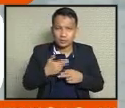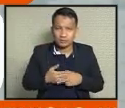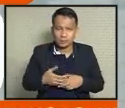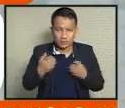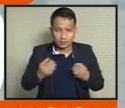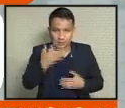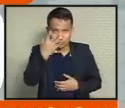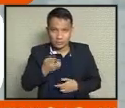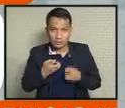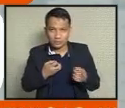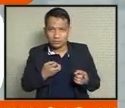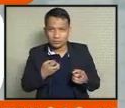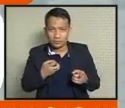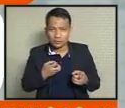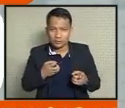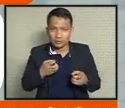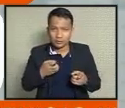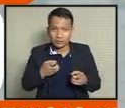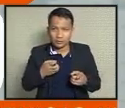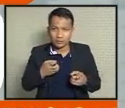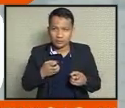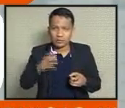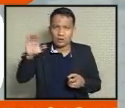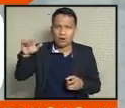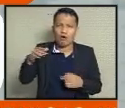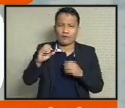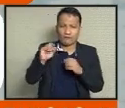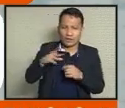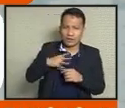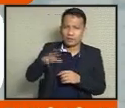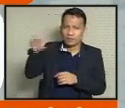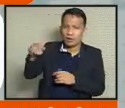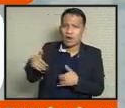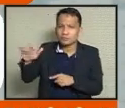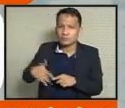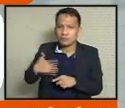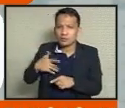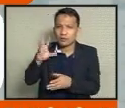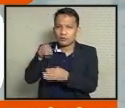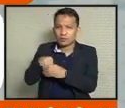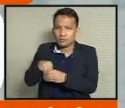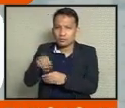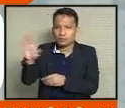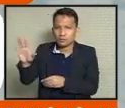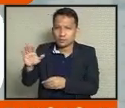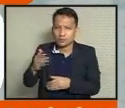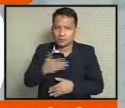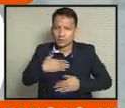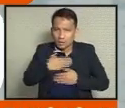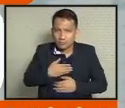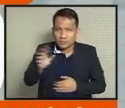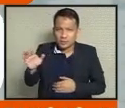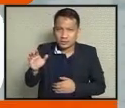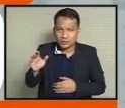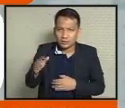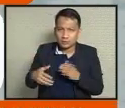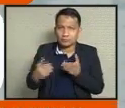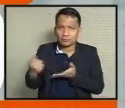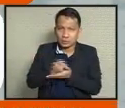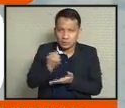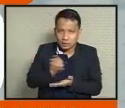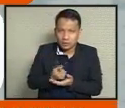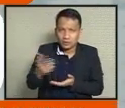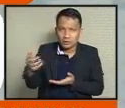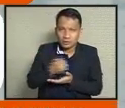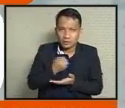paano naapektuhan yung buhay mo doon? Sabi mo sa akin, paano naapektuhan yung buhay mo doon? Masaya ka kasi nakumita ka sa YouTube. Naging